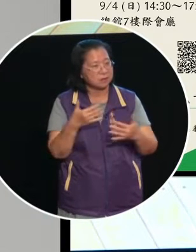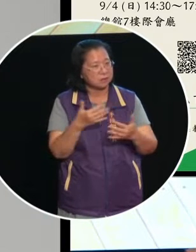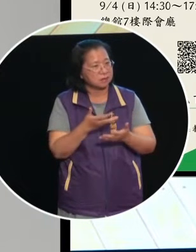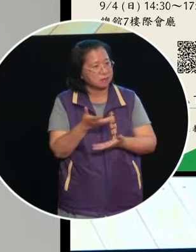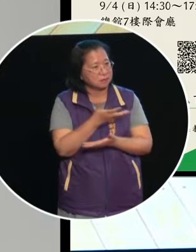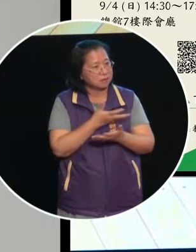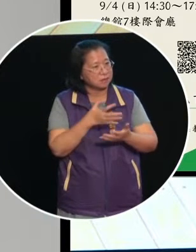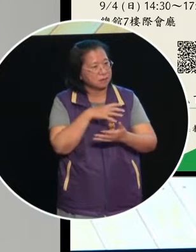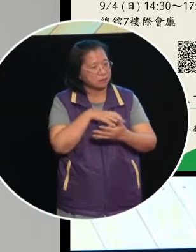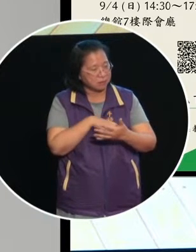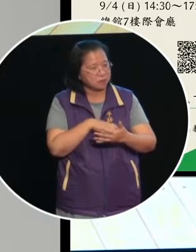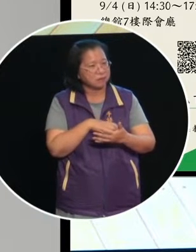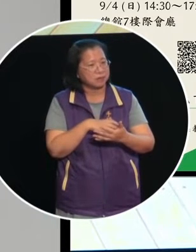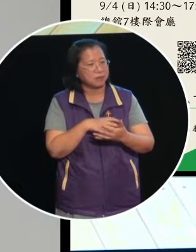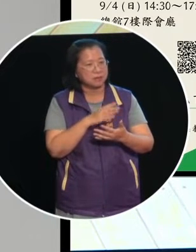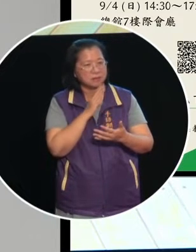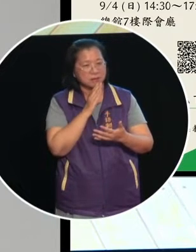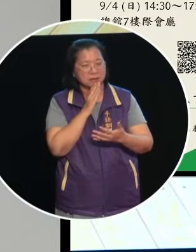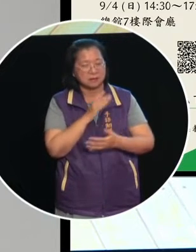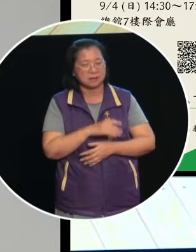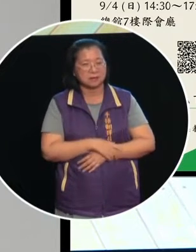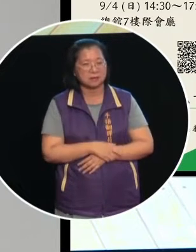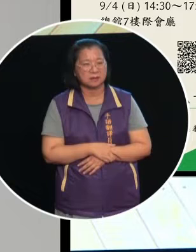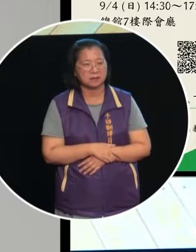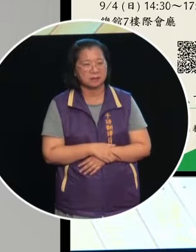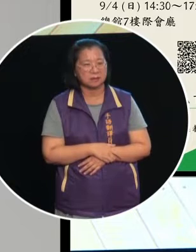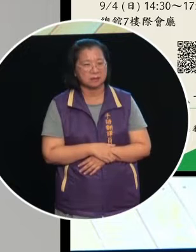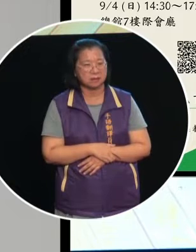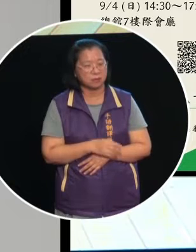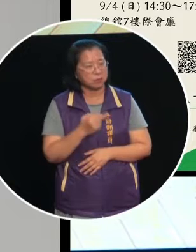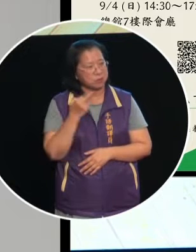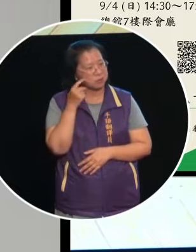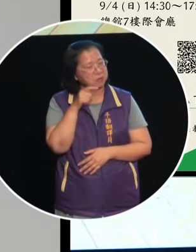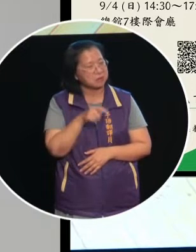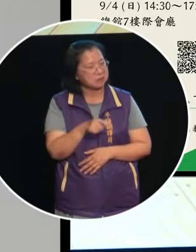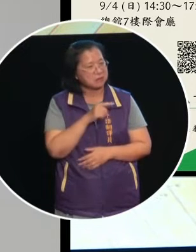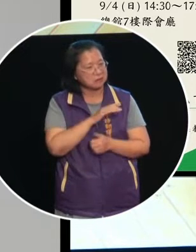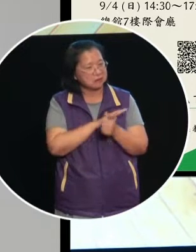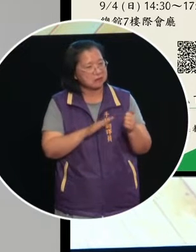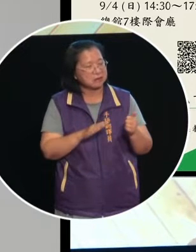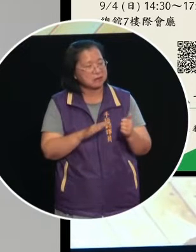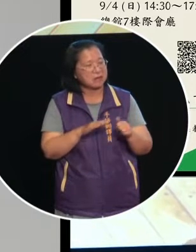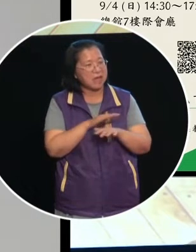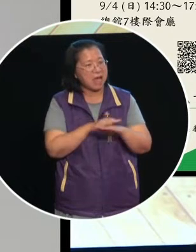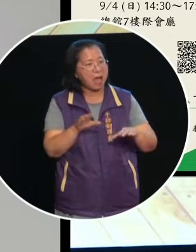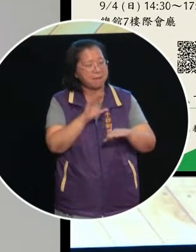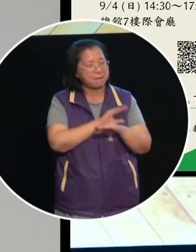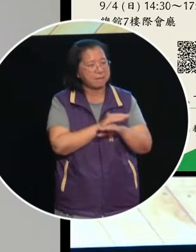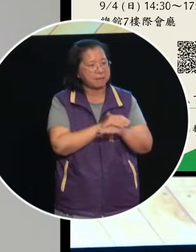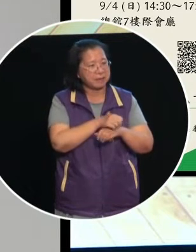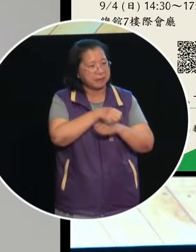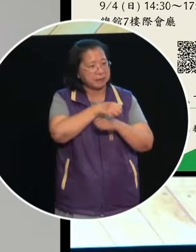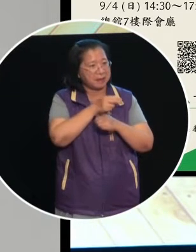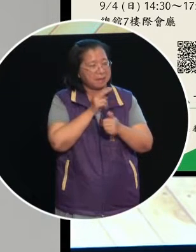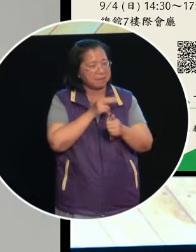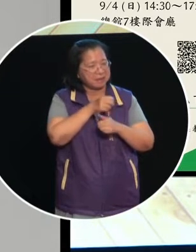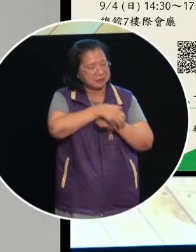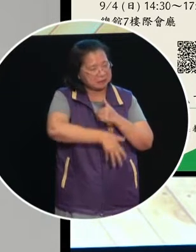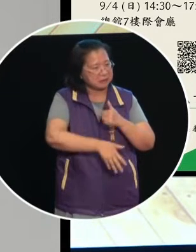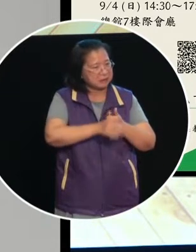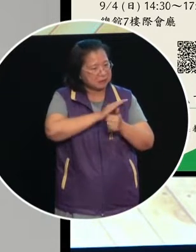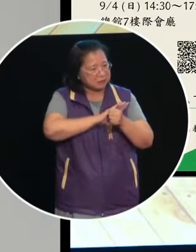们是的特色的。所以呢，我觉得这个部分的影响是对安倍派未来是会产生一些影